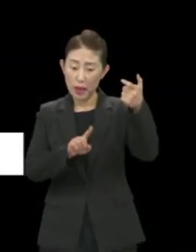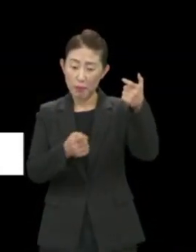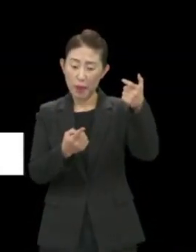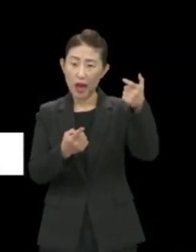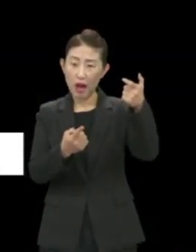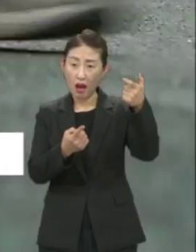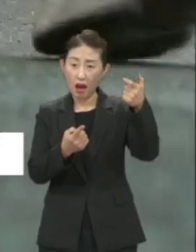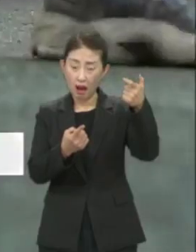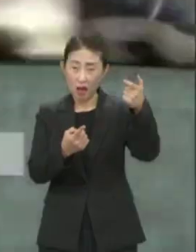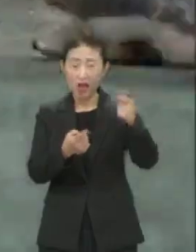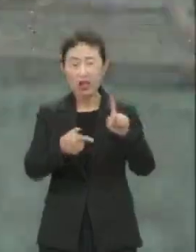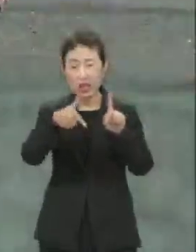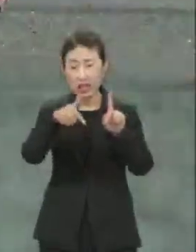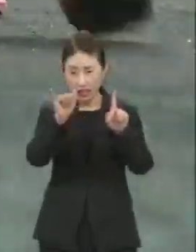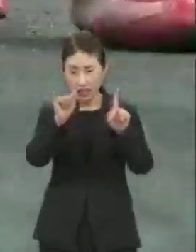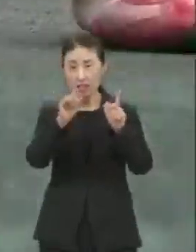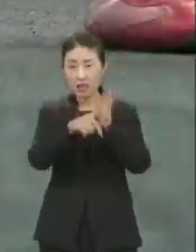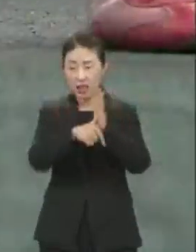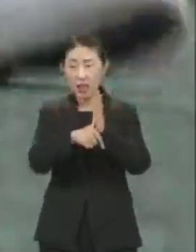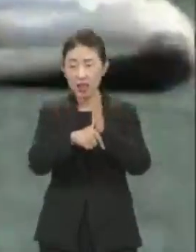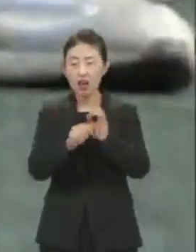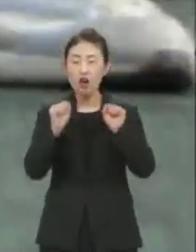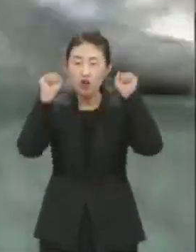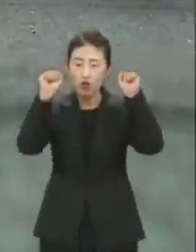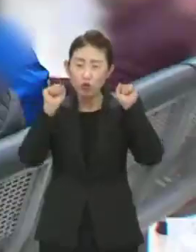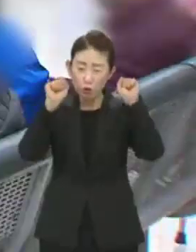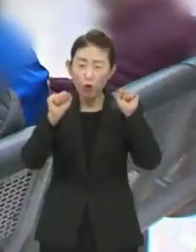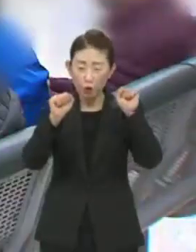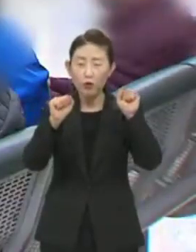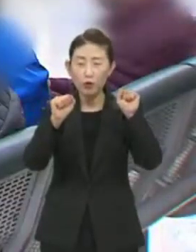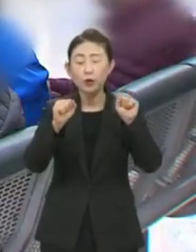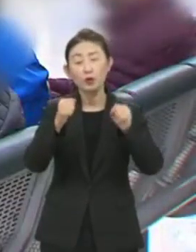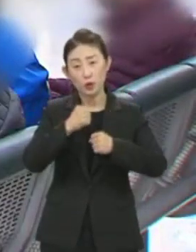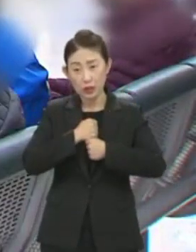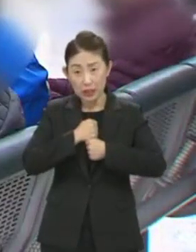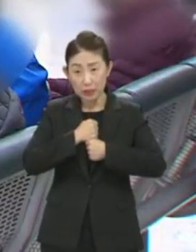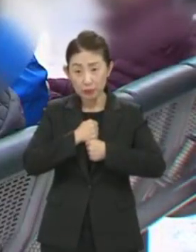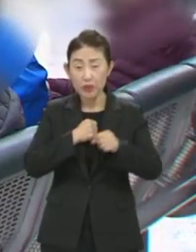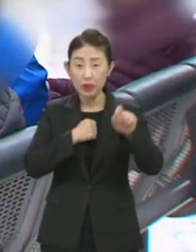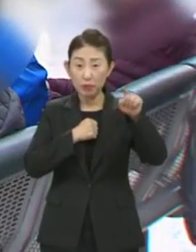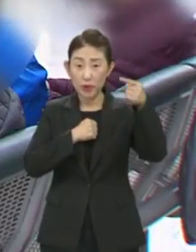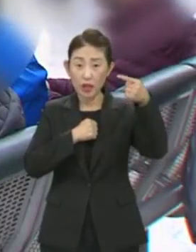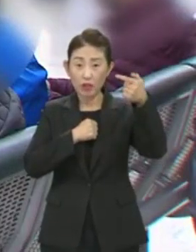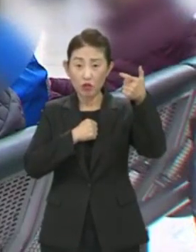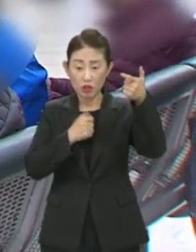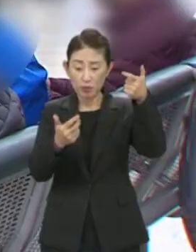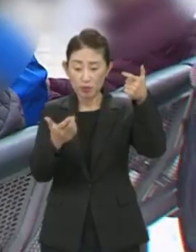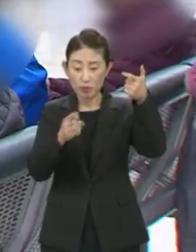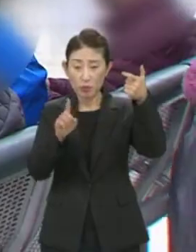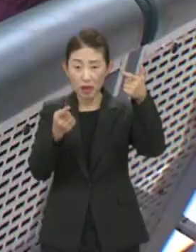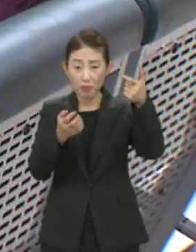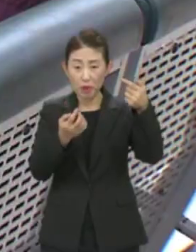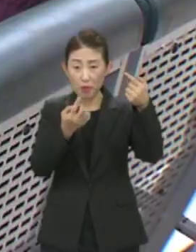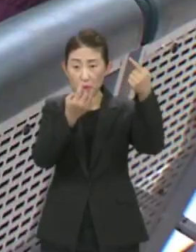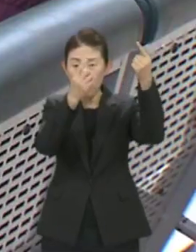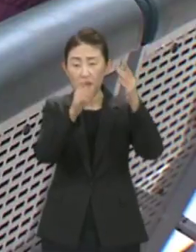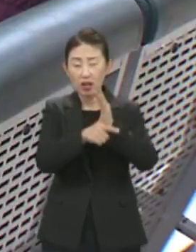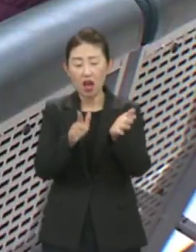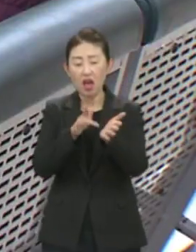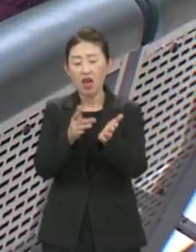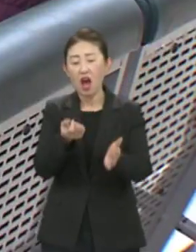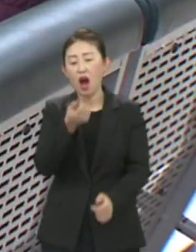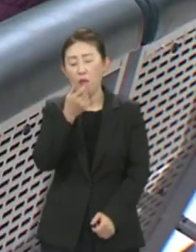넘지 않는 1기 고혈압이라면 생활요법을 우선 시행하지만 이를 넘는 2기 고혈압이라면 즉시